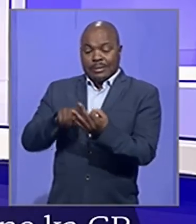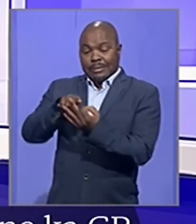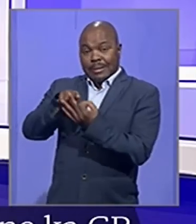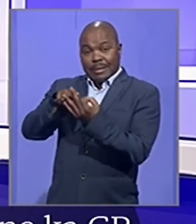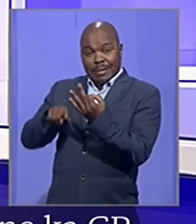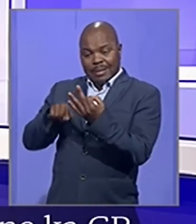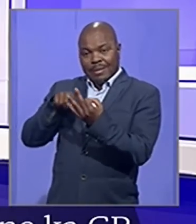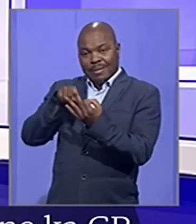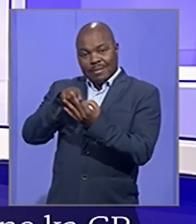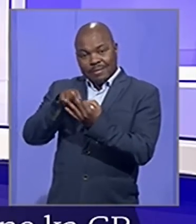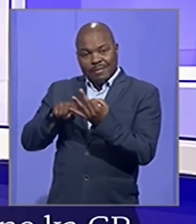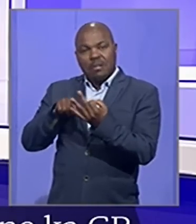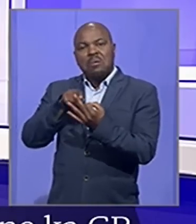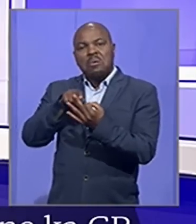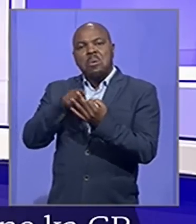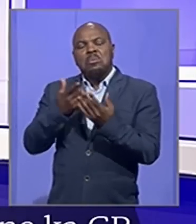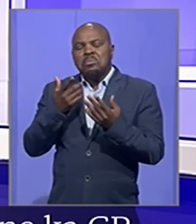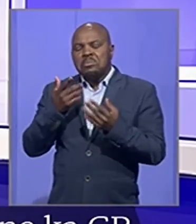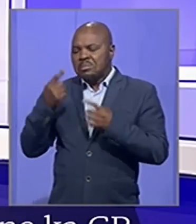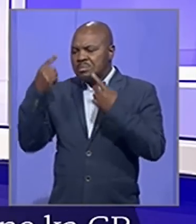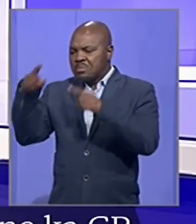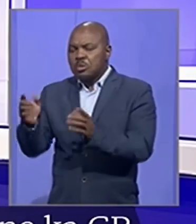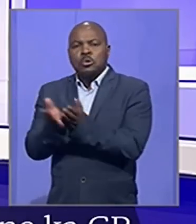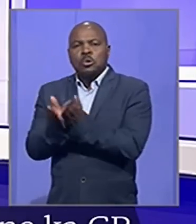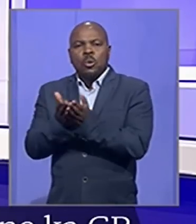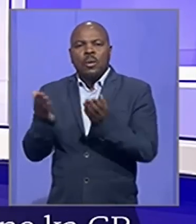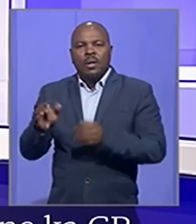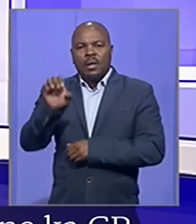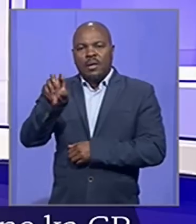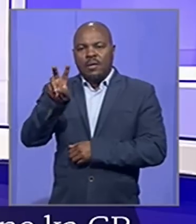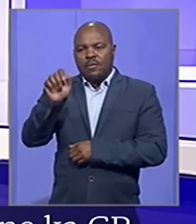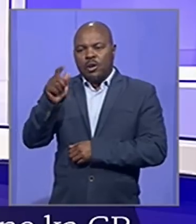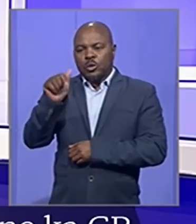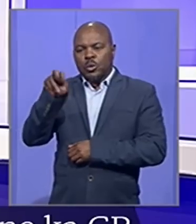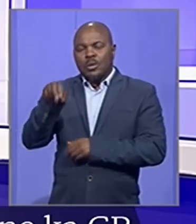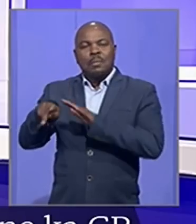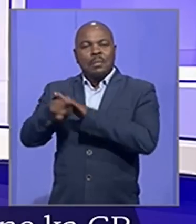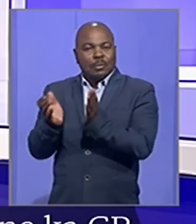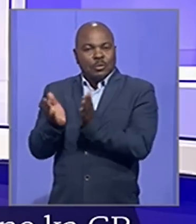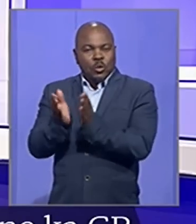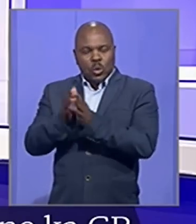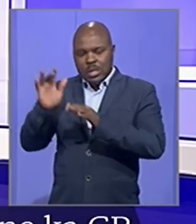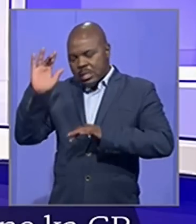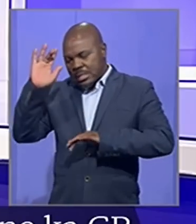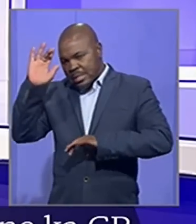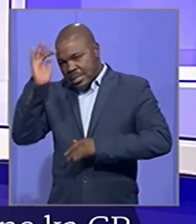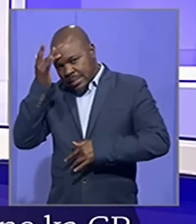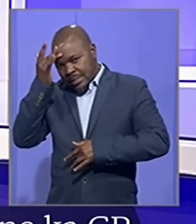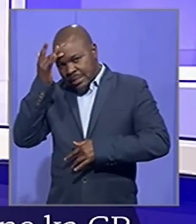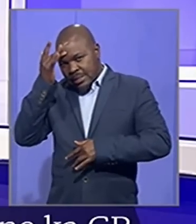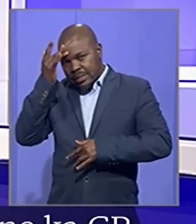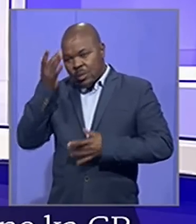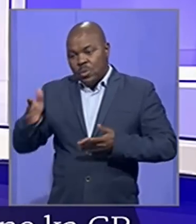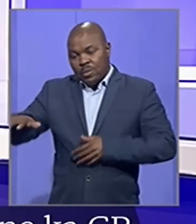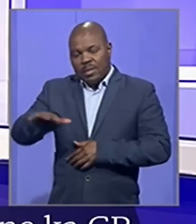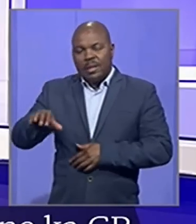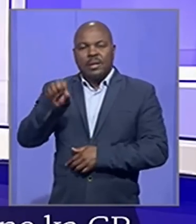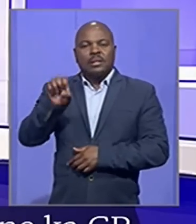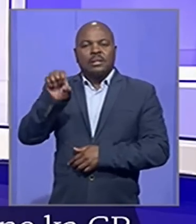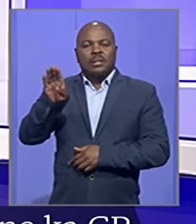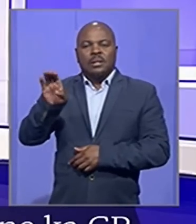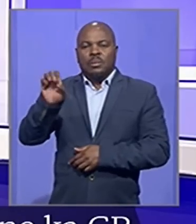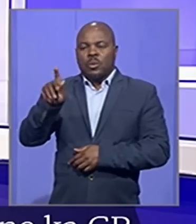bana bao go begwa ba ile ba hlakahlakana ba le sekolong sa dithuto tša tlase sa Everton ka Sebokeng, mola